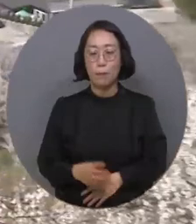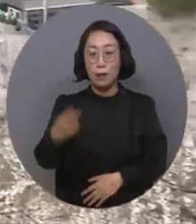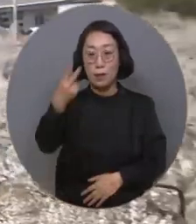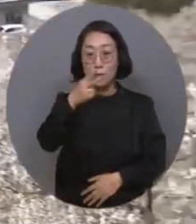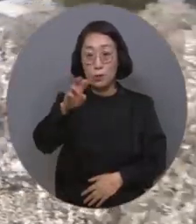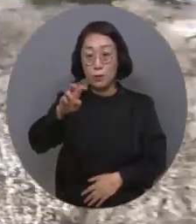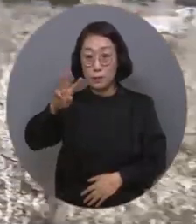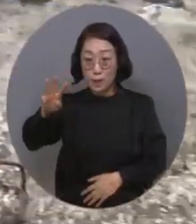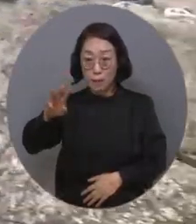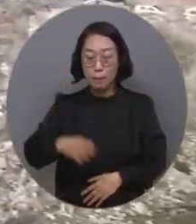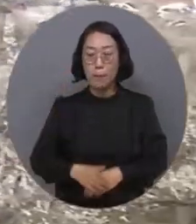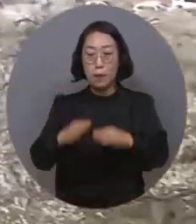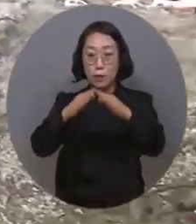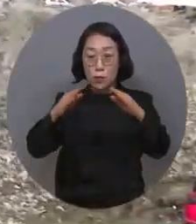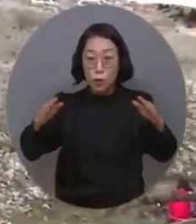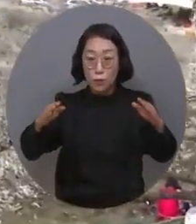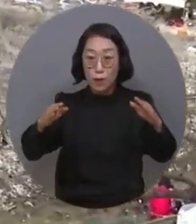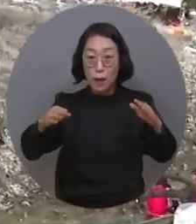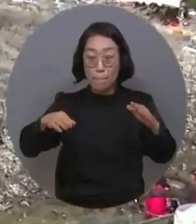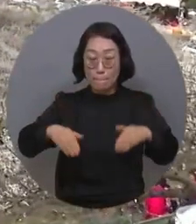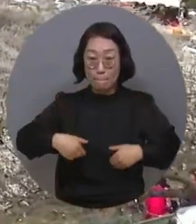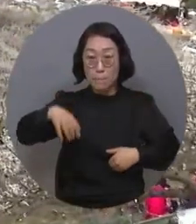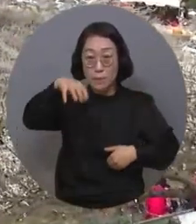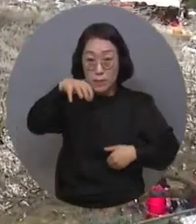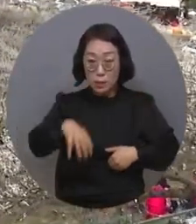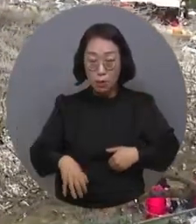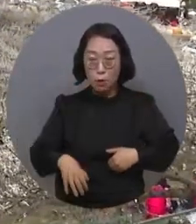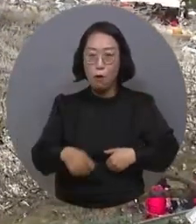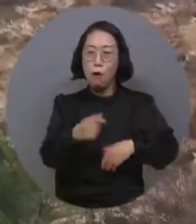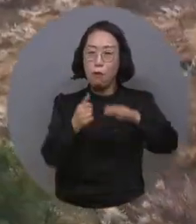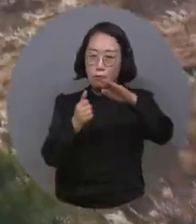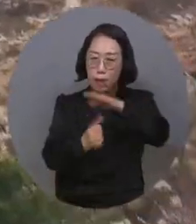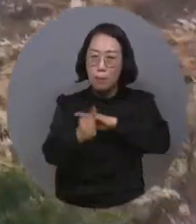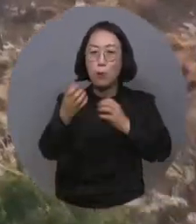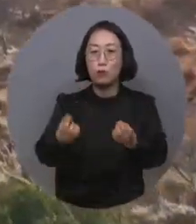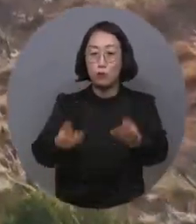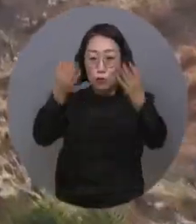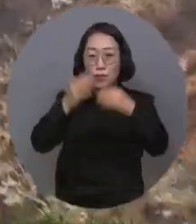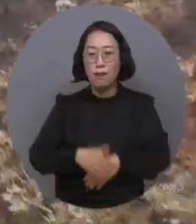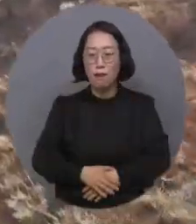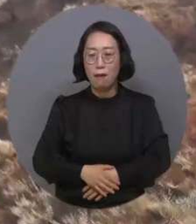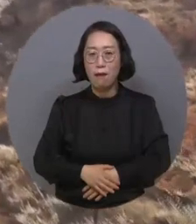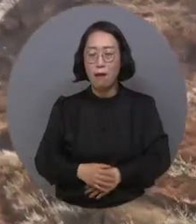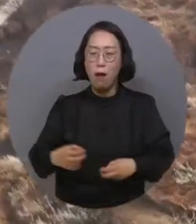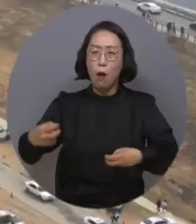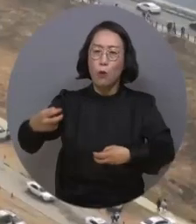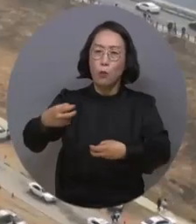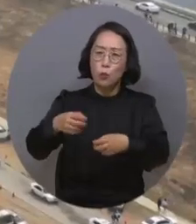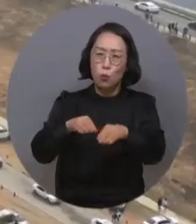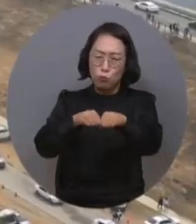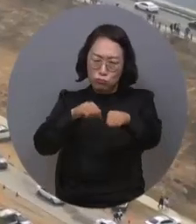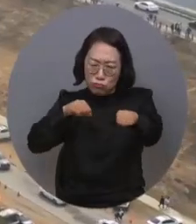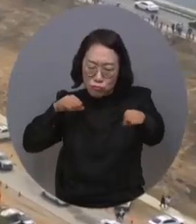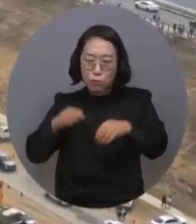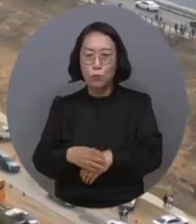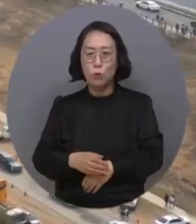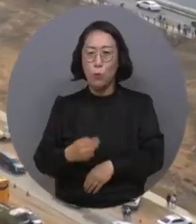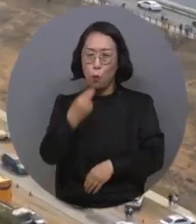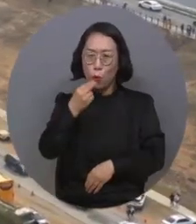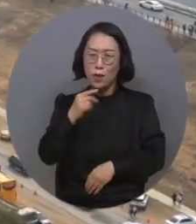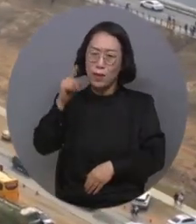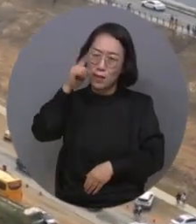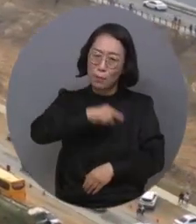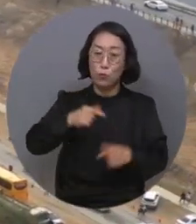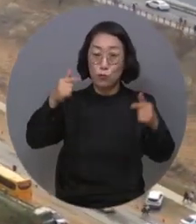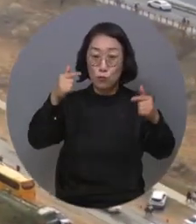2023년 전남도 대표 축제의 선정된 광양매화축제는 교통 혼잡을 최소화하고 탄소 중립을 실천하는